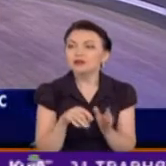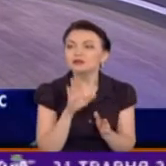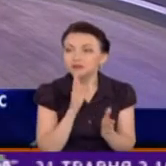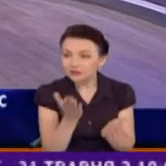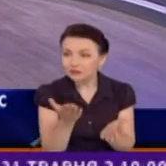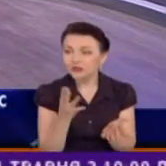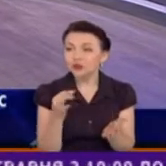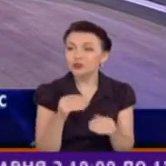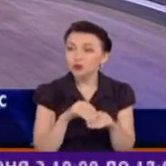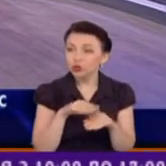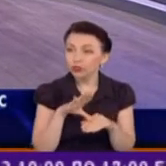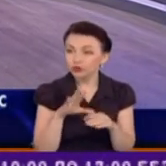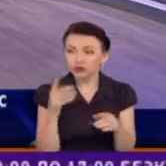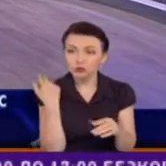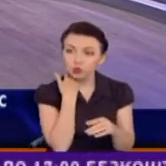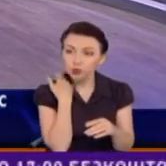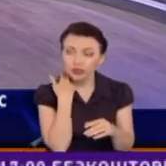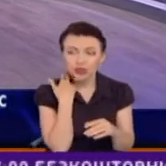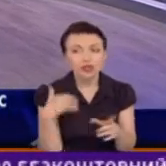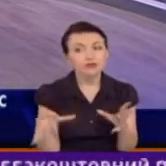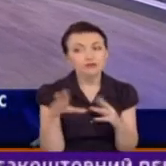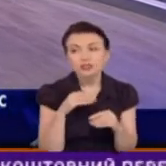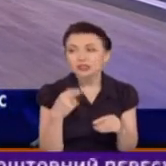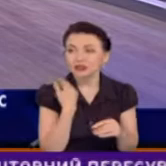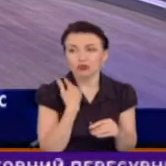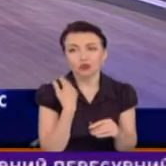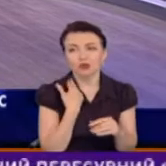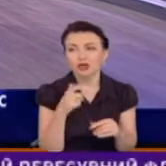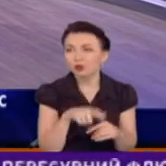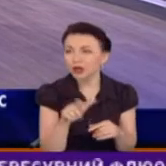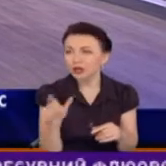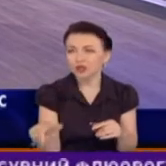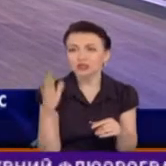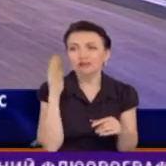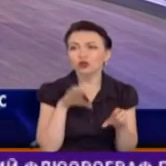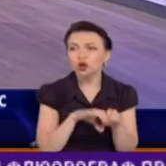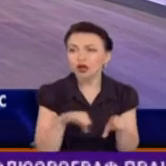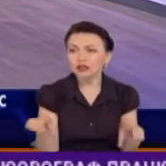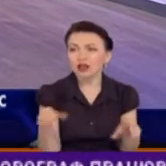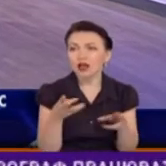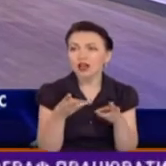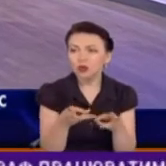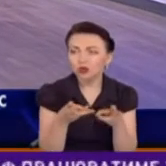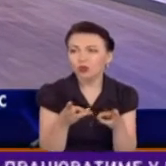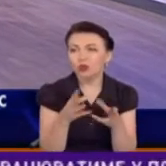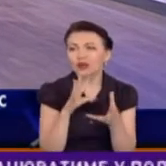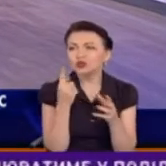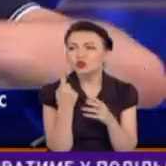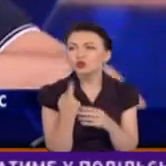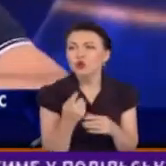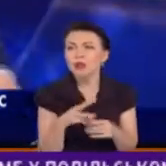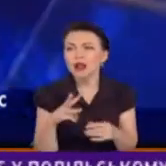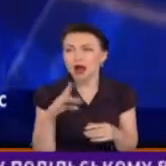сьогодні накопичилися величезні борги. Всі заборгували всім. Мешканці, водоканали, теплокомуненерго за газ. Там 100 мільярдів